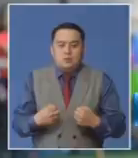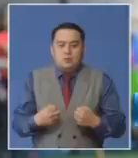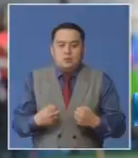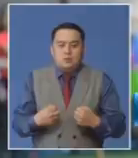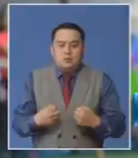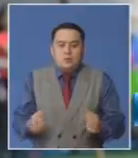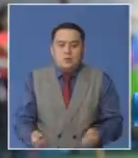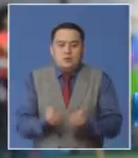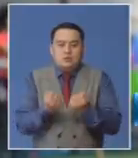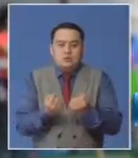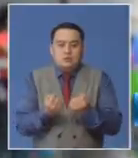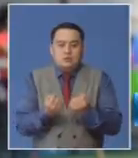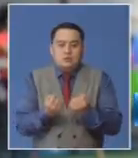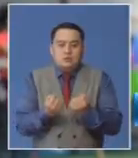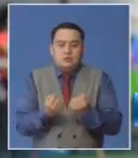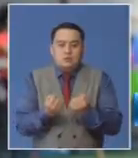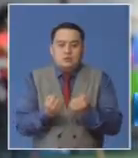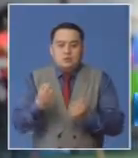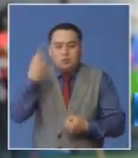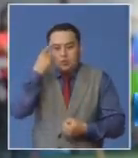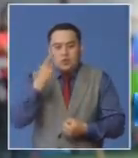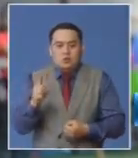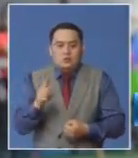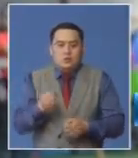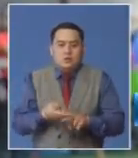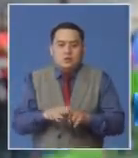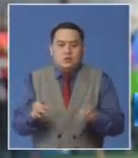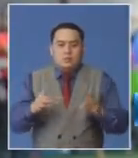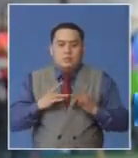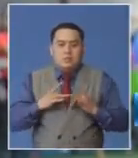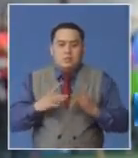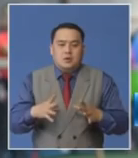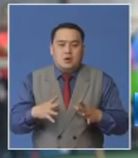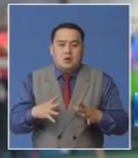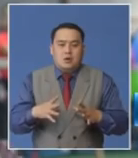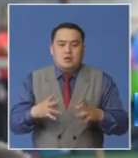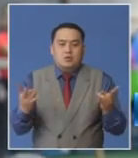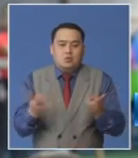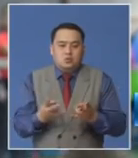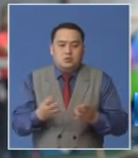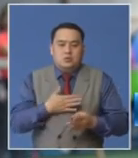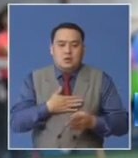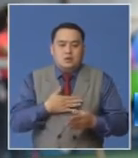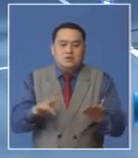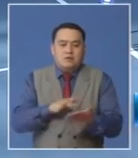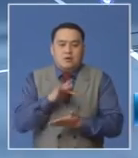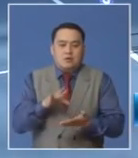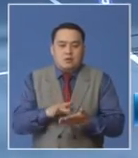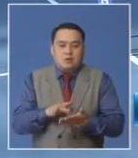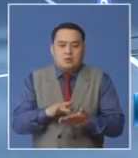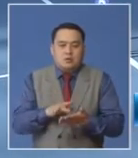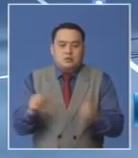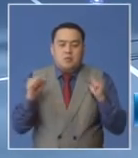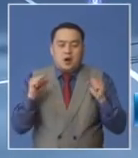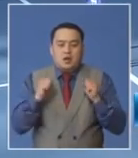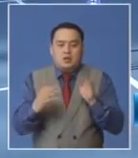поддержать считаем что это тот праздник очень необходим для нашего города впереди у спортсменов